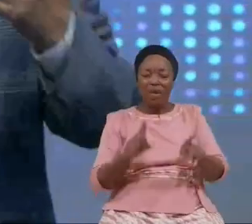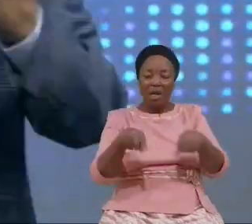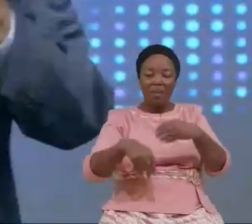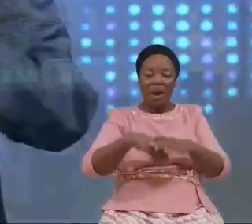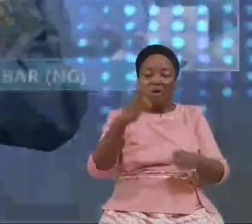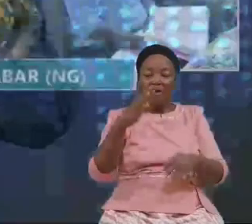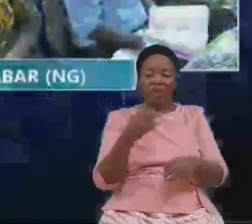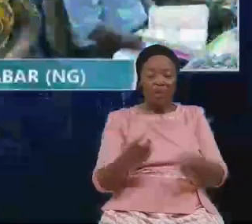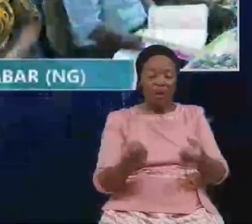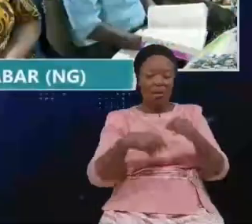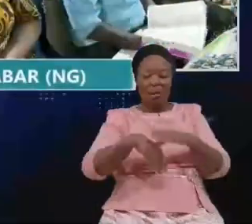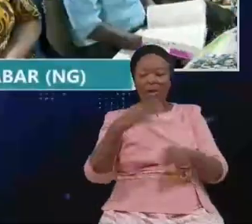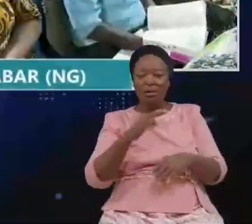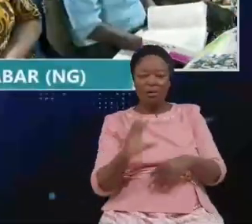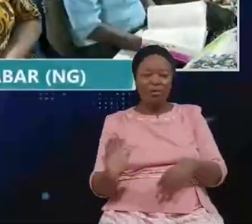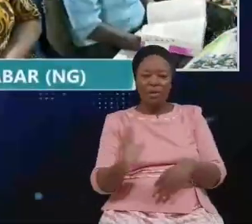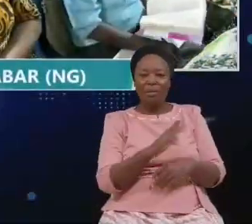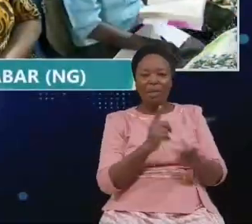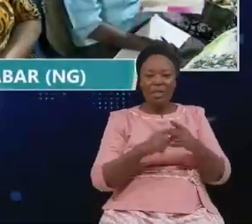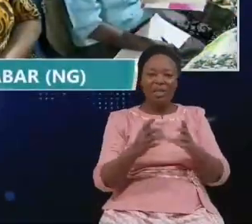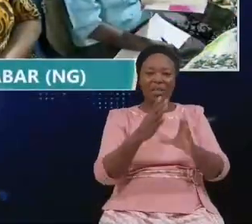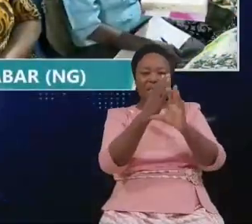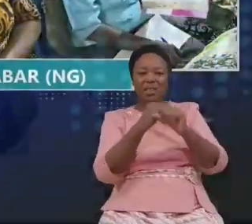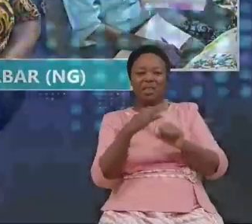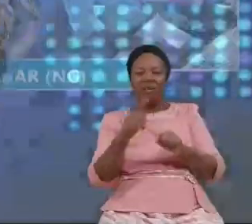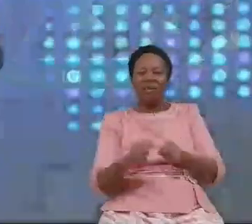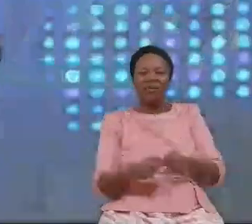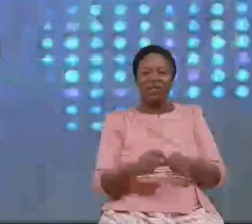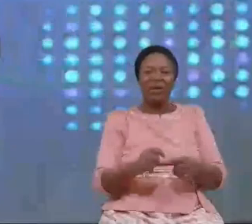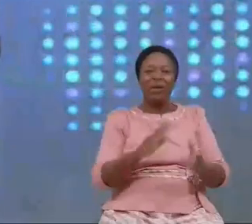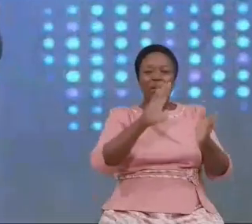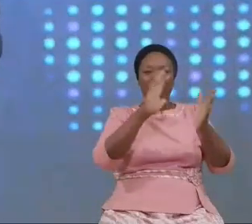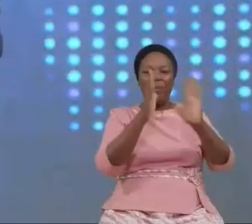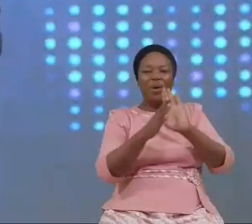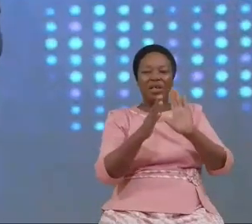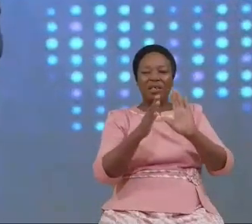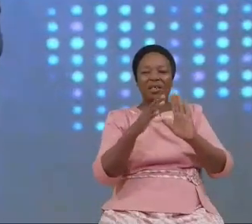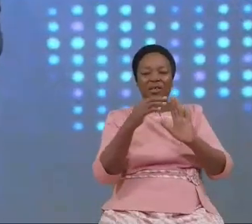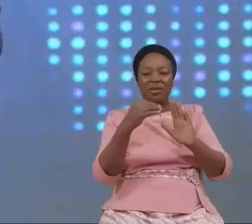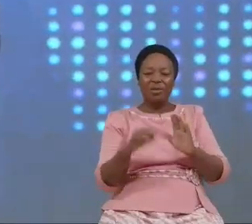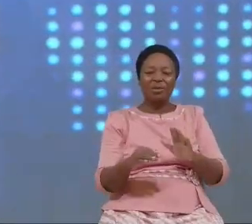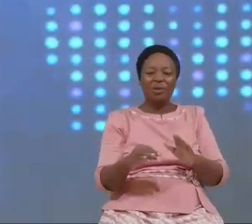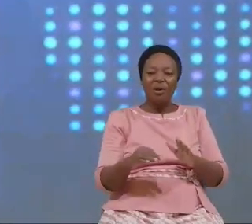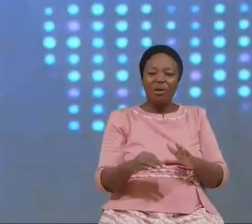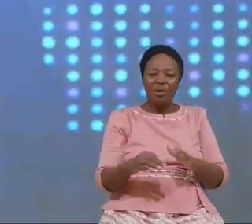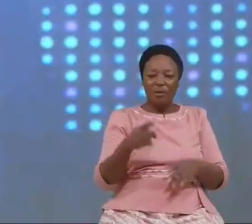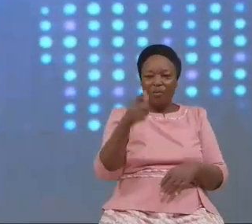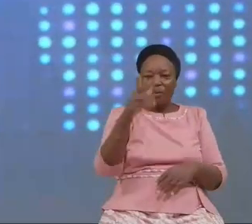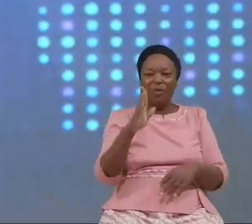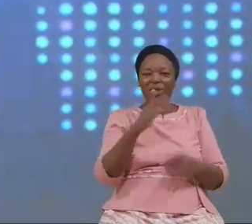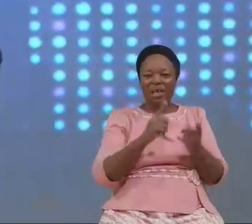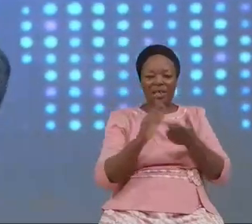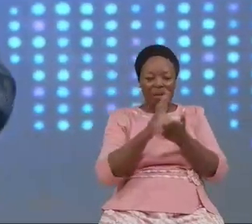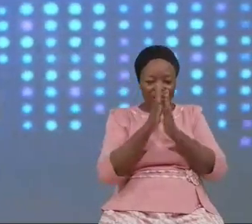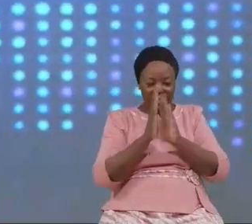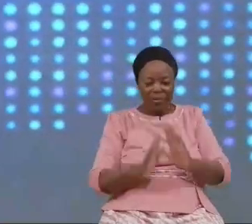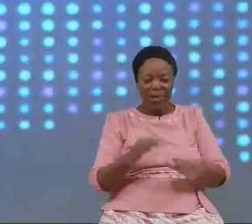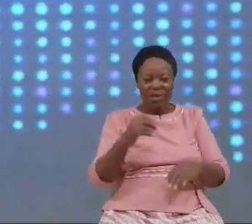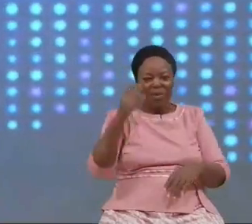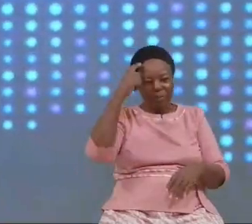vie il a reçu la présence de la paix du cœur et sa vie